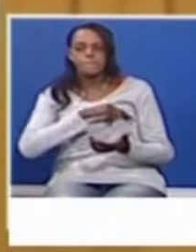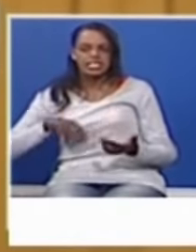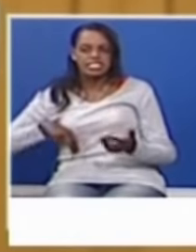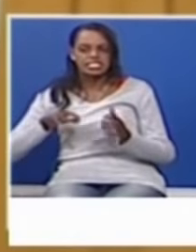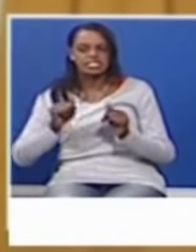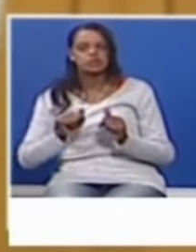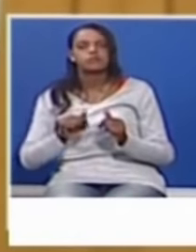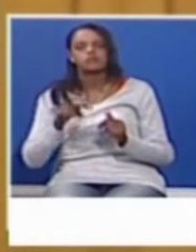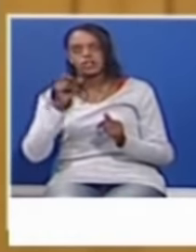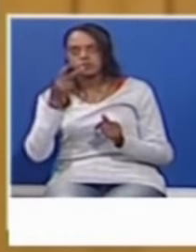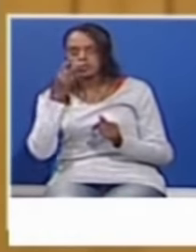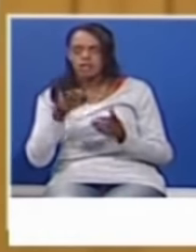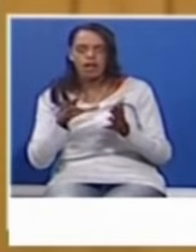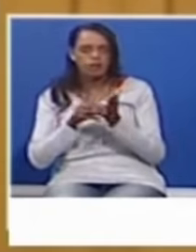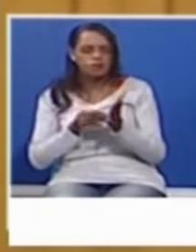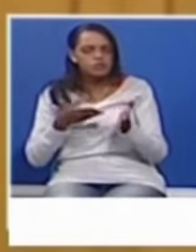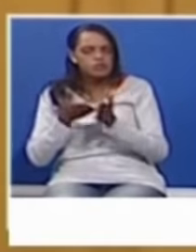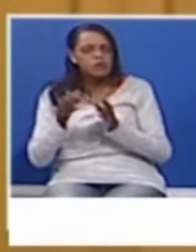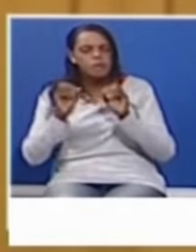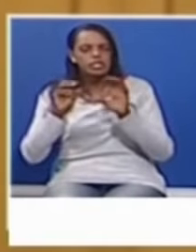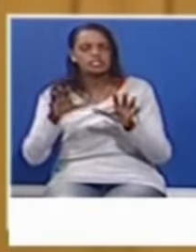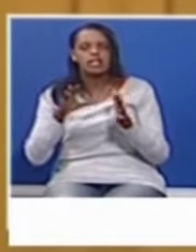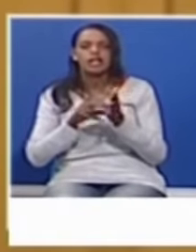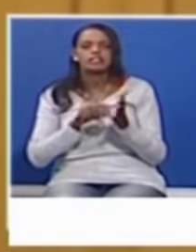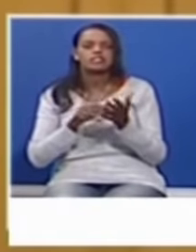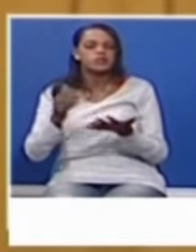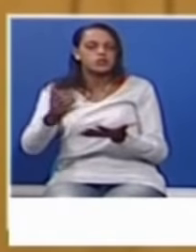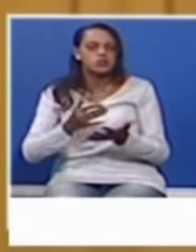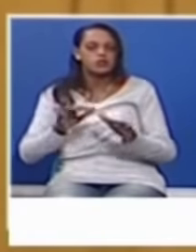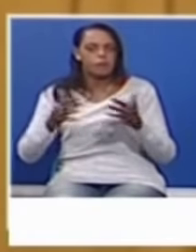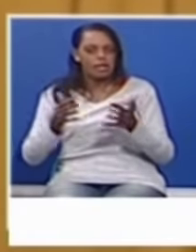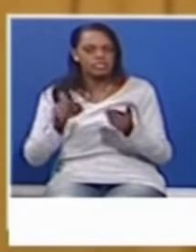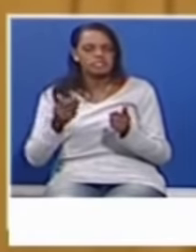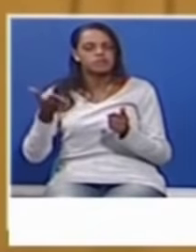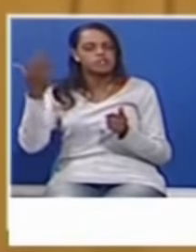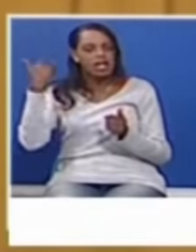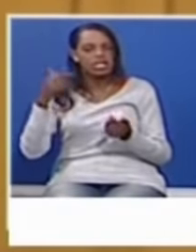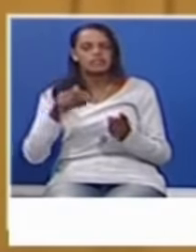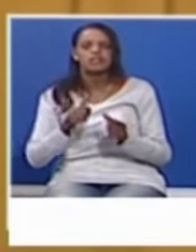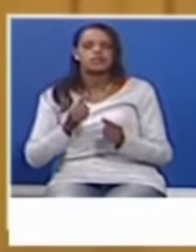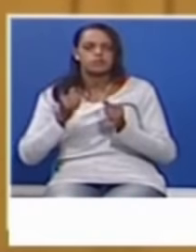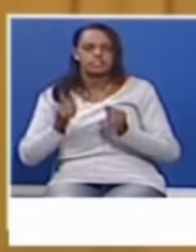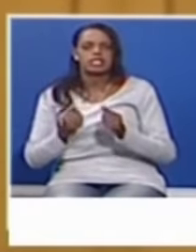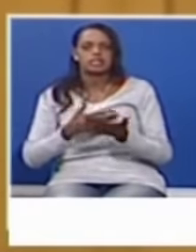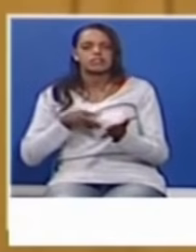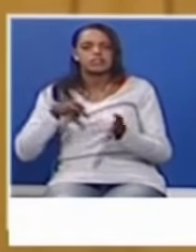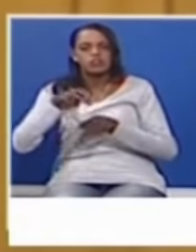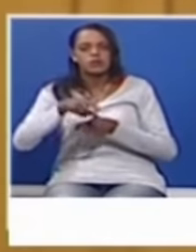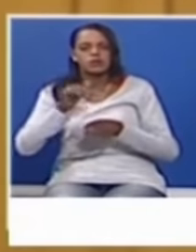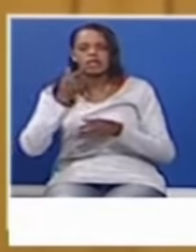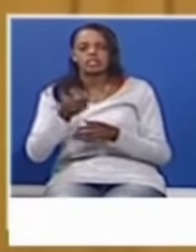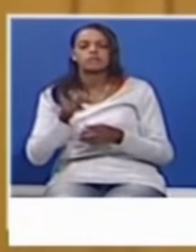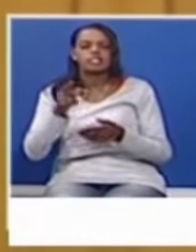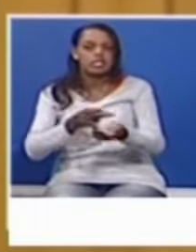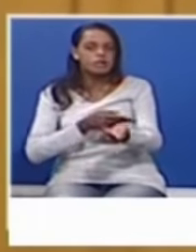روحاني بتلفجن هاقرو عبزا محلالو فومل اختي هاقرو نزق قطباوي كونات كم تزحلفه بتنعد كتصغرو مخانا يحبيرو بات